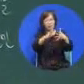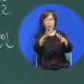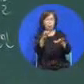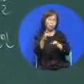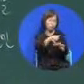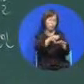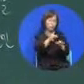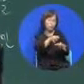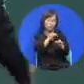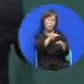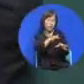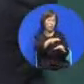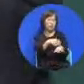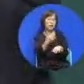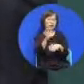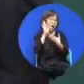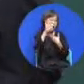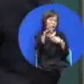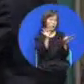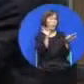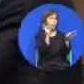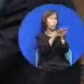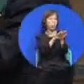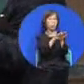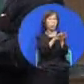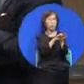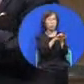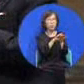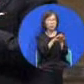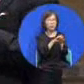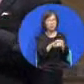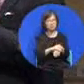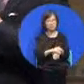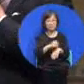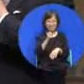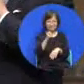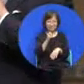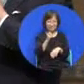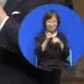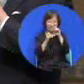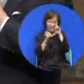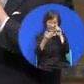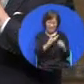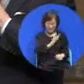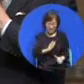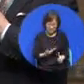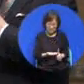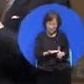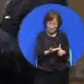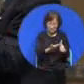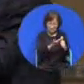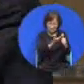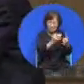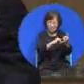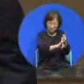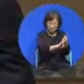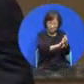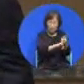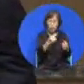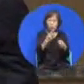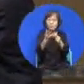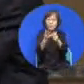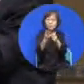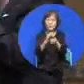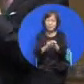in overseas, then you will all lose. 더 중요한 게 나와요. There's something more important. 237개 나라 안에